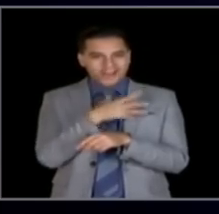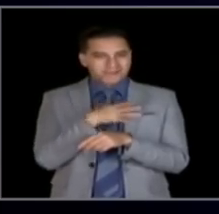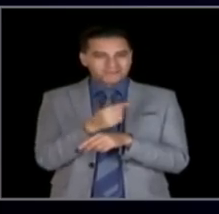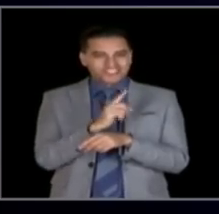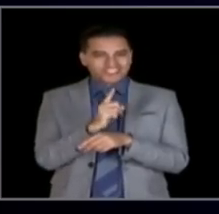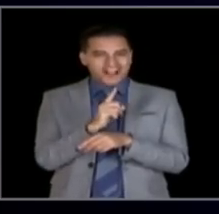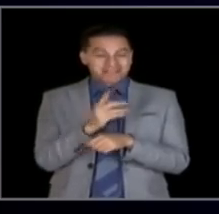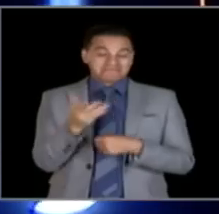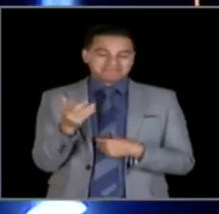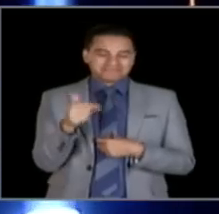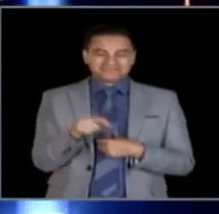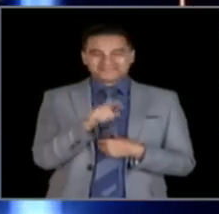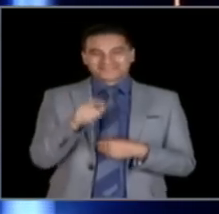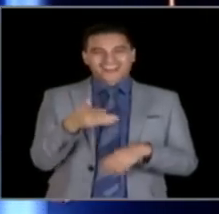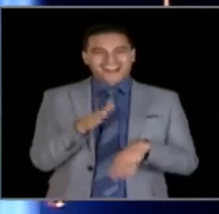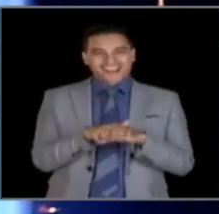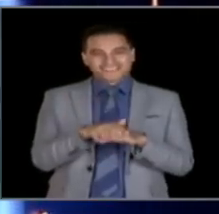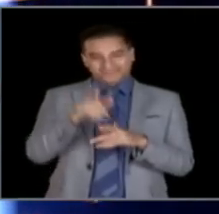جغرافيا، والسؤال هو: